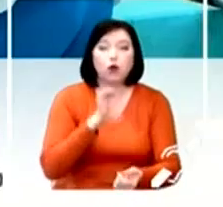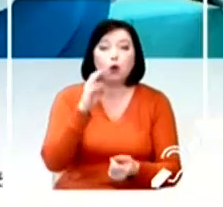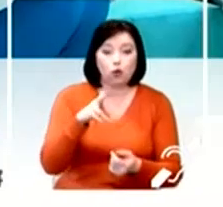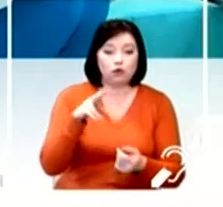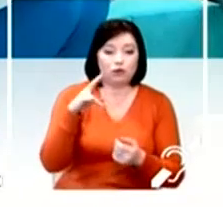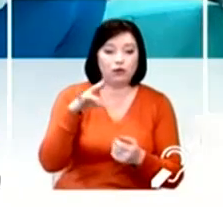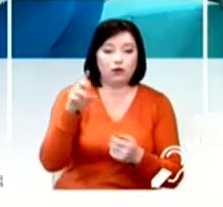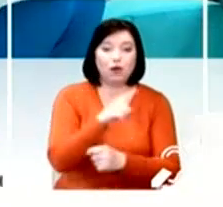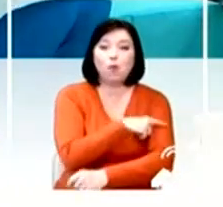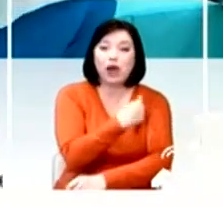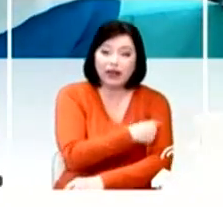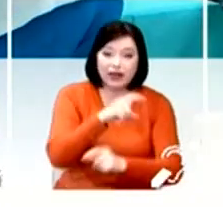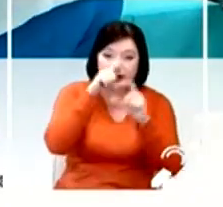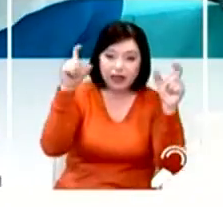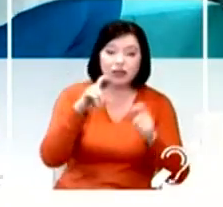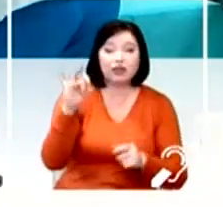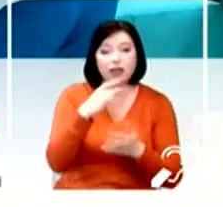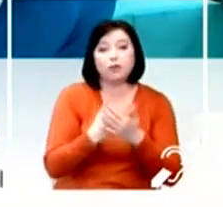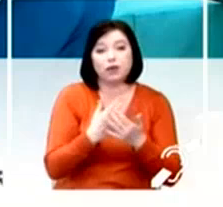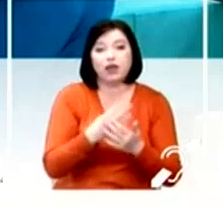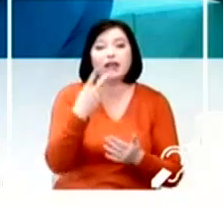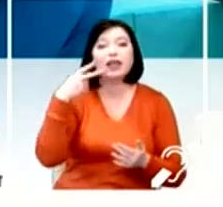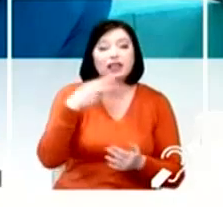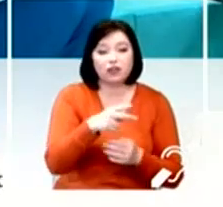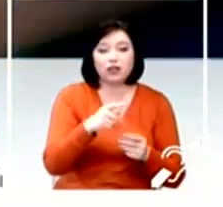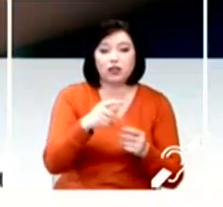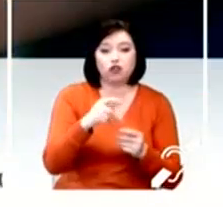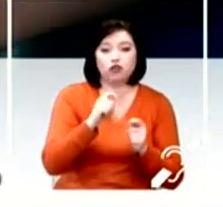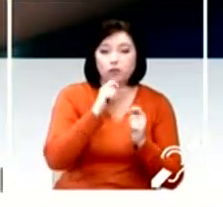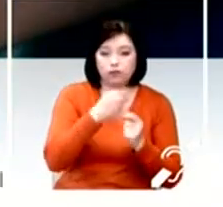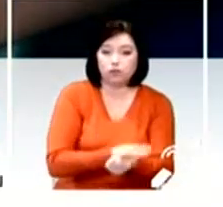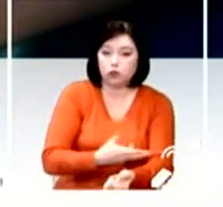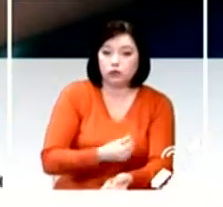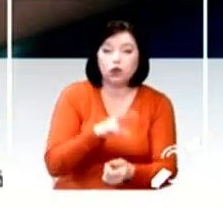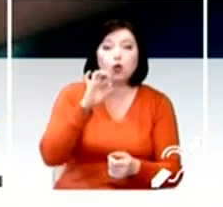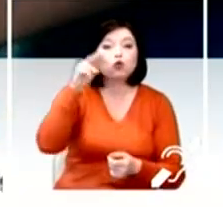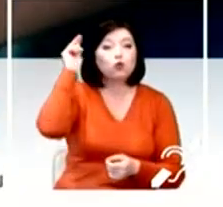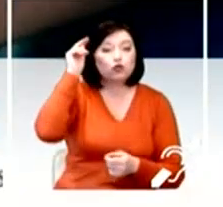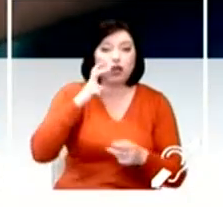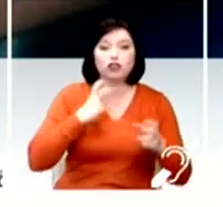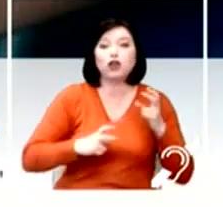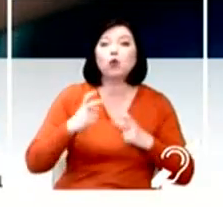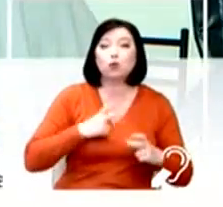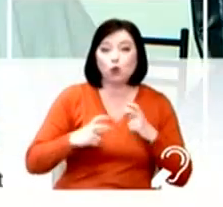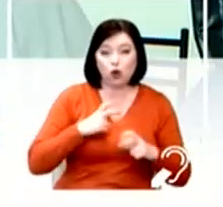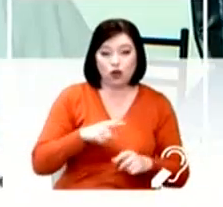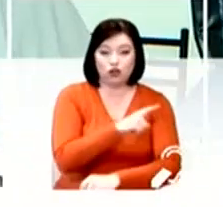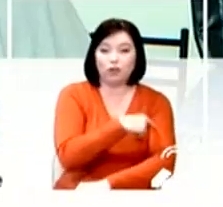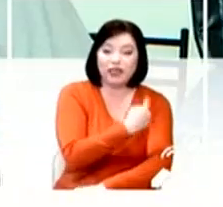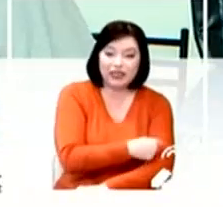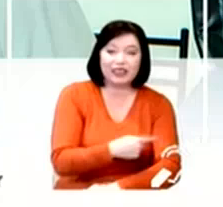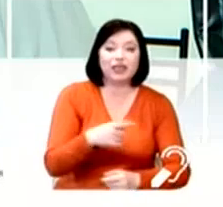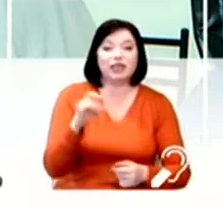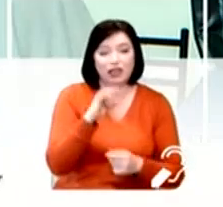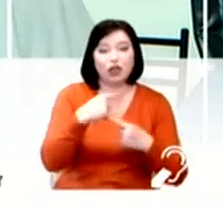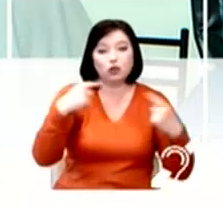instituțiilor medico-sanitare publice și la aproximativ 2.000 donări din partea elevilor din cadrul colegiilor